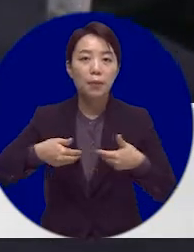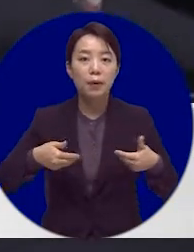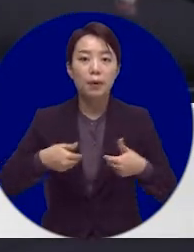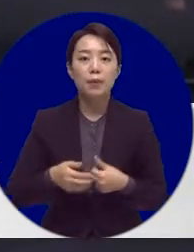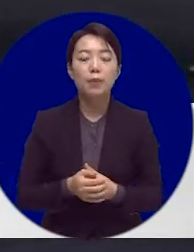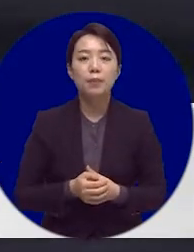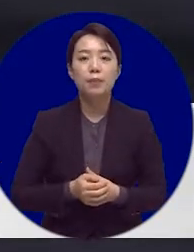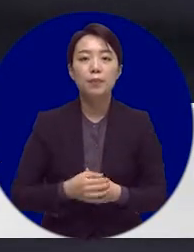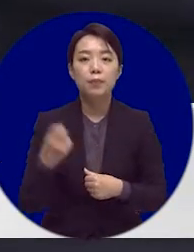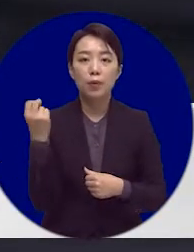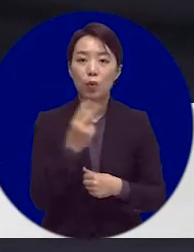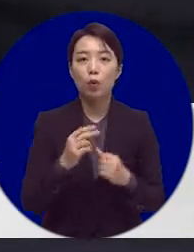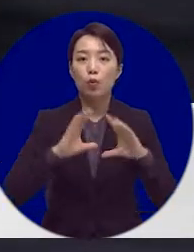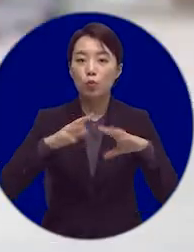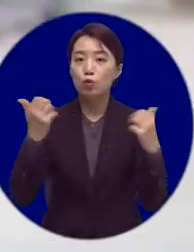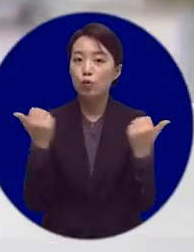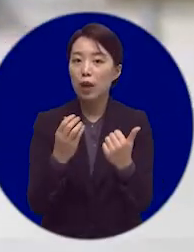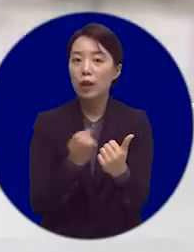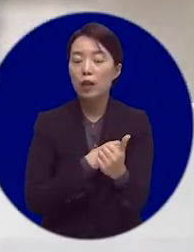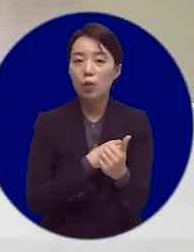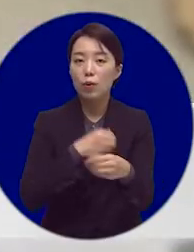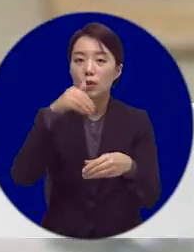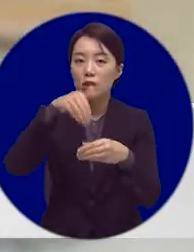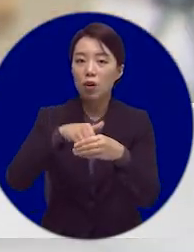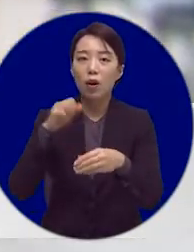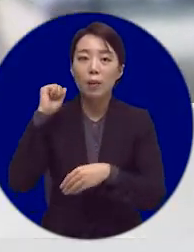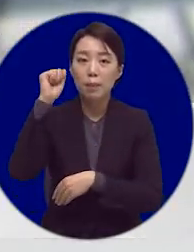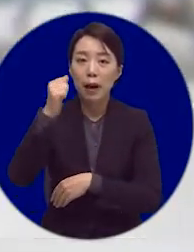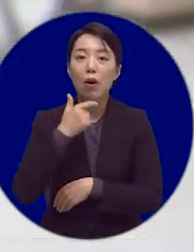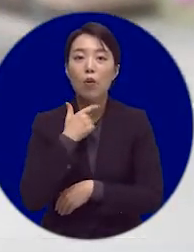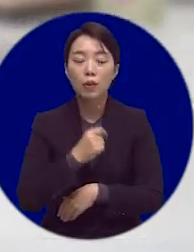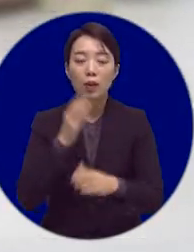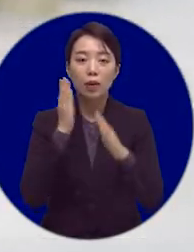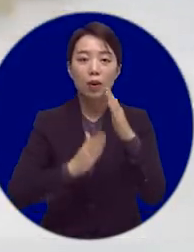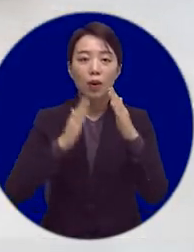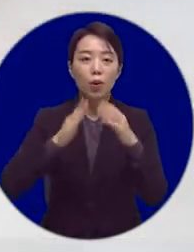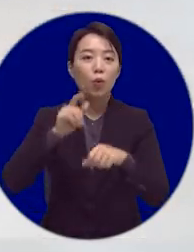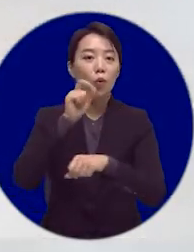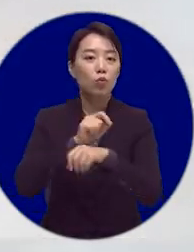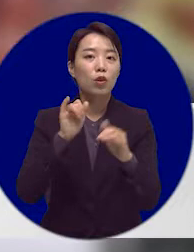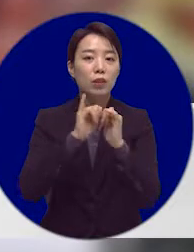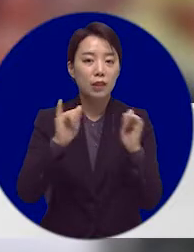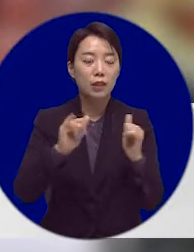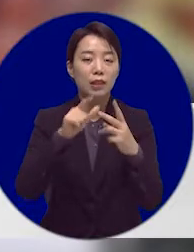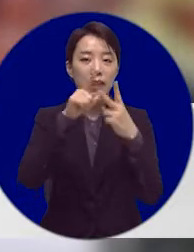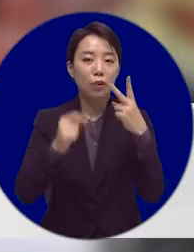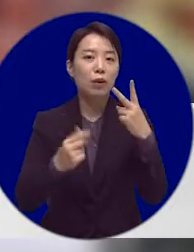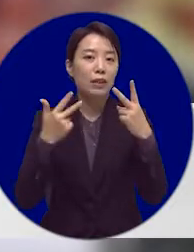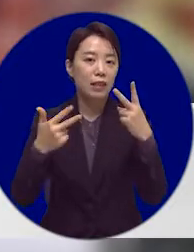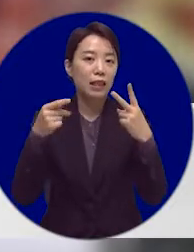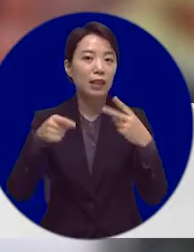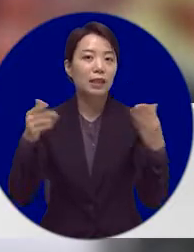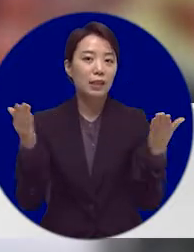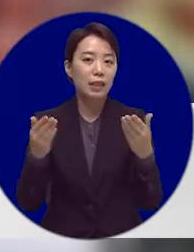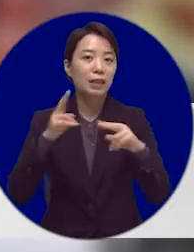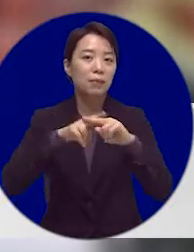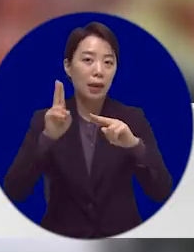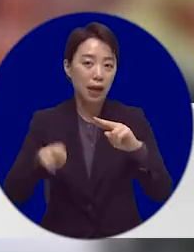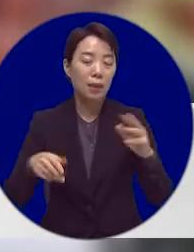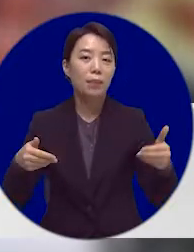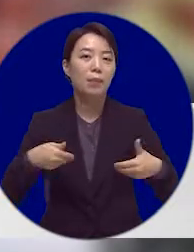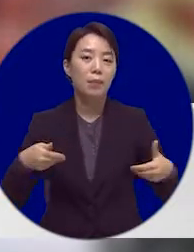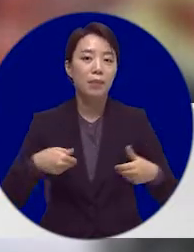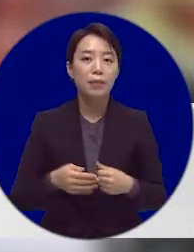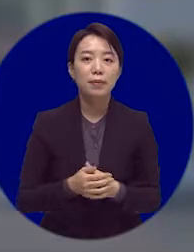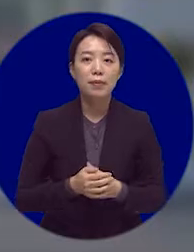됩니다. 한편 국회의원 재보궐선거에 출마하려는 공무원 등은 2월 7일까지 그 직을 사직해야